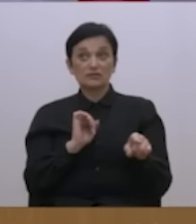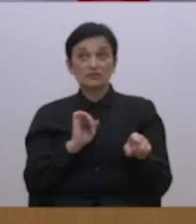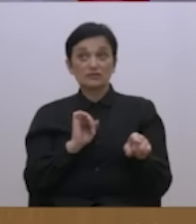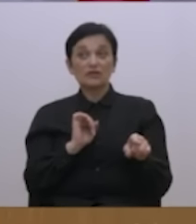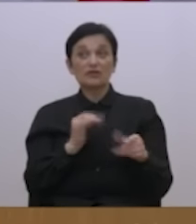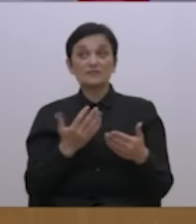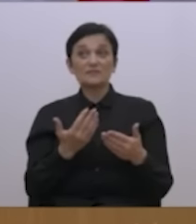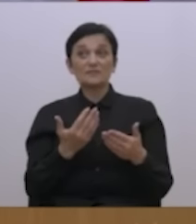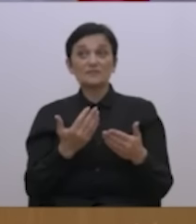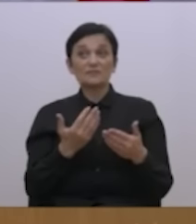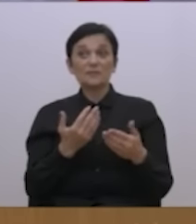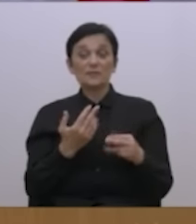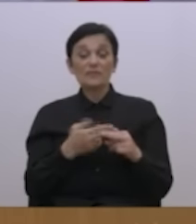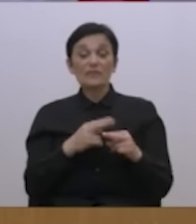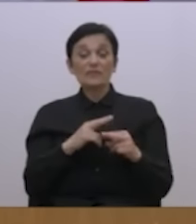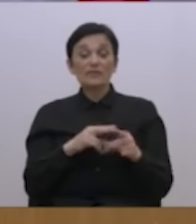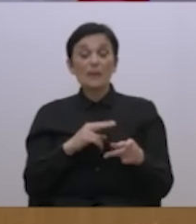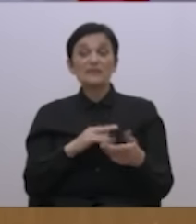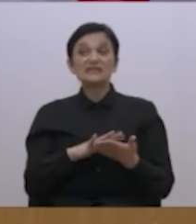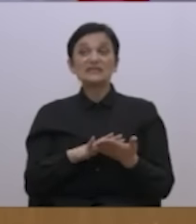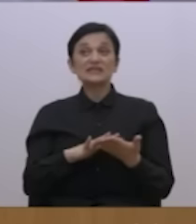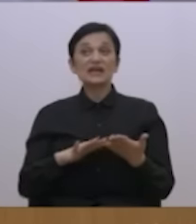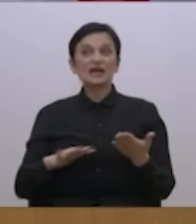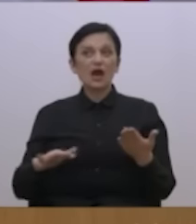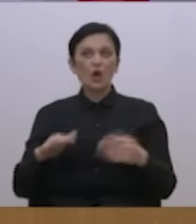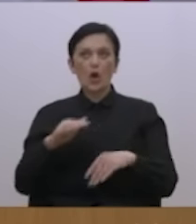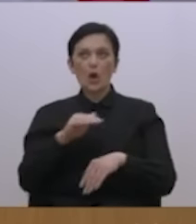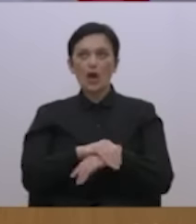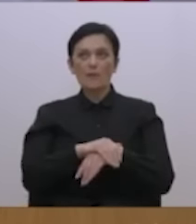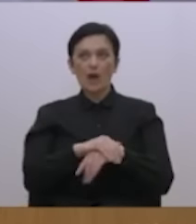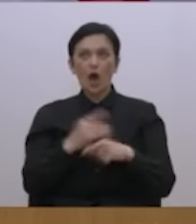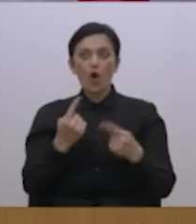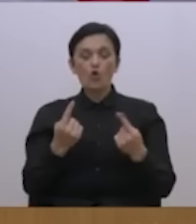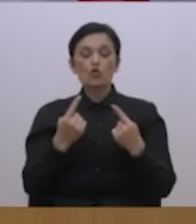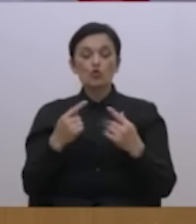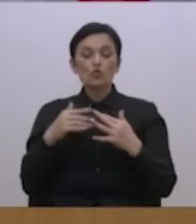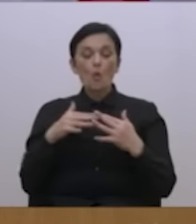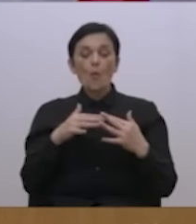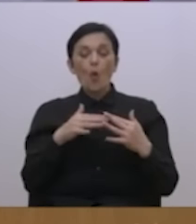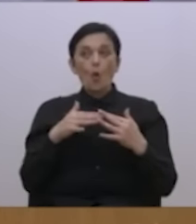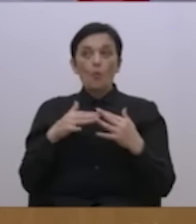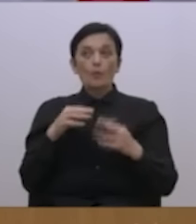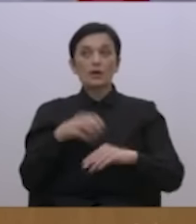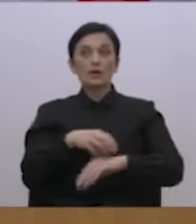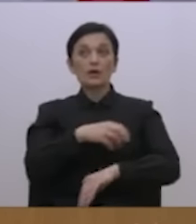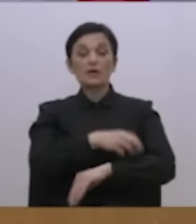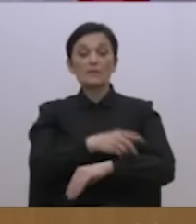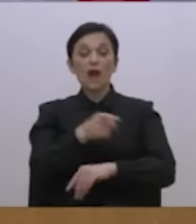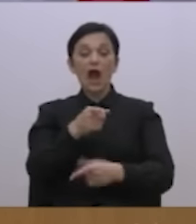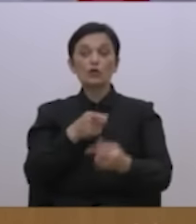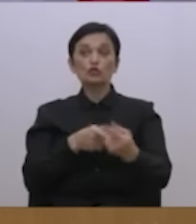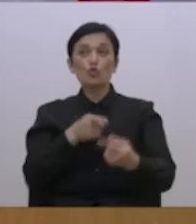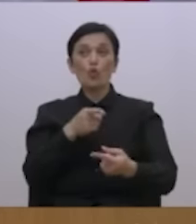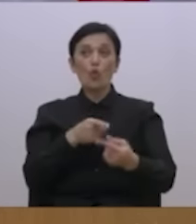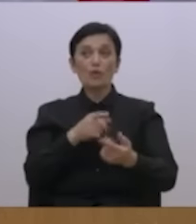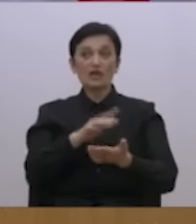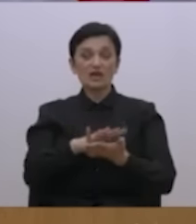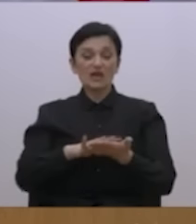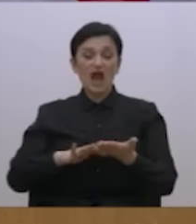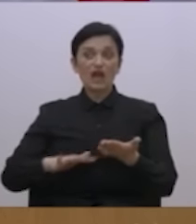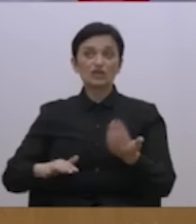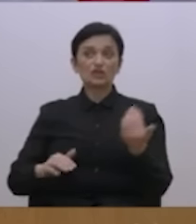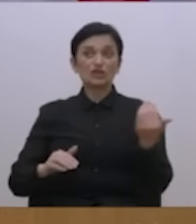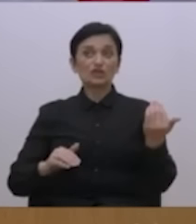ხო და ამის გაგრძელება, ფაქტიურად გლობალური ომის პარტიის თან ბრძოლის გაგრძელება,